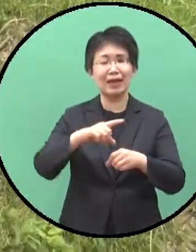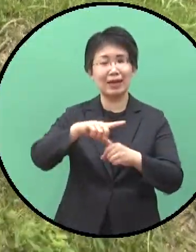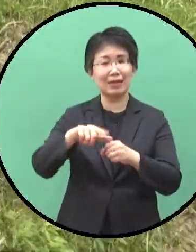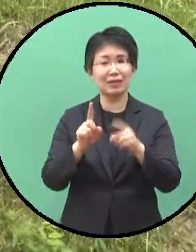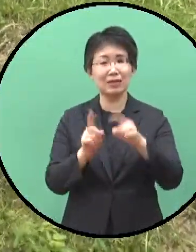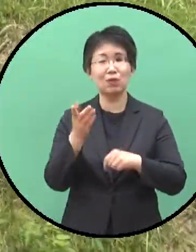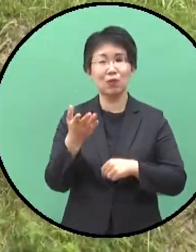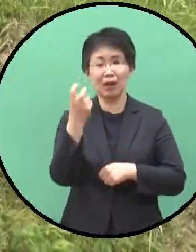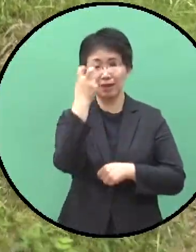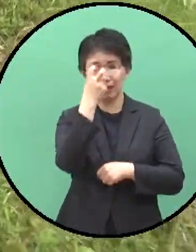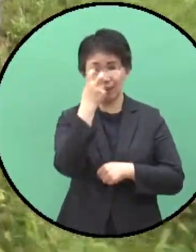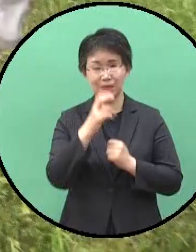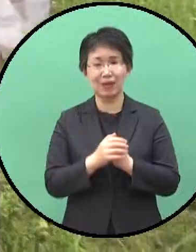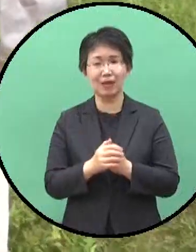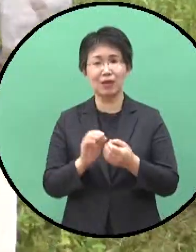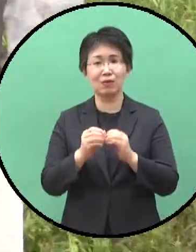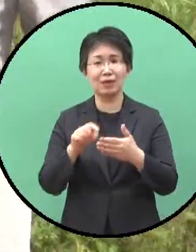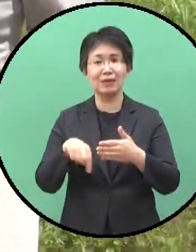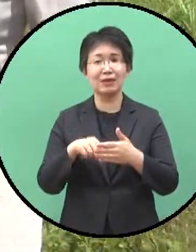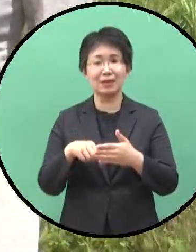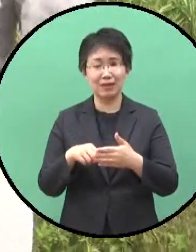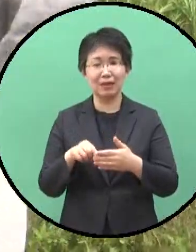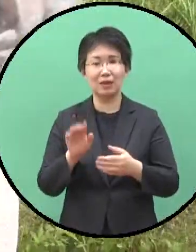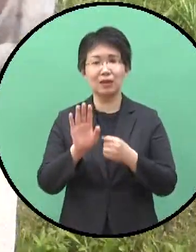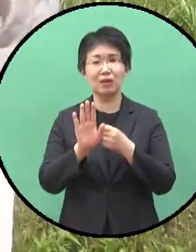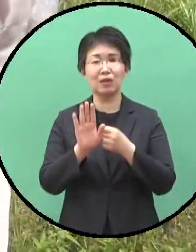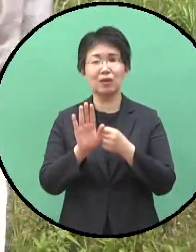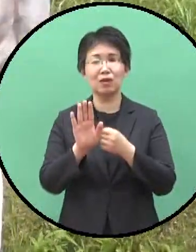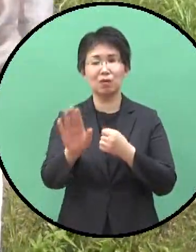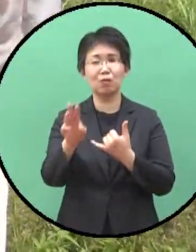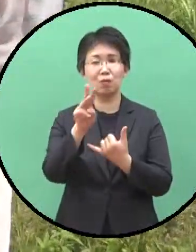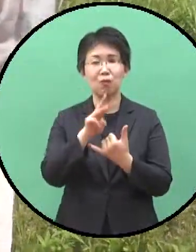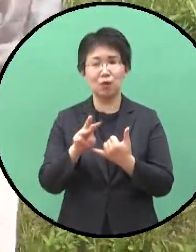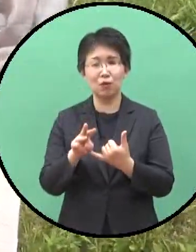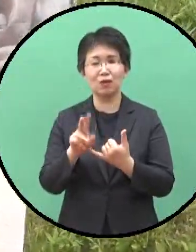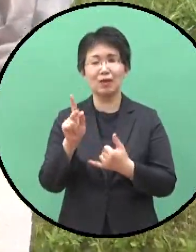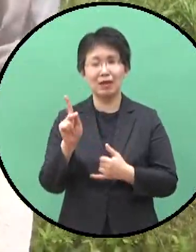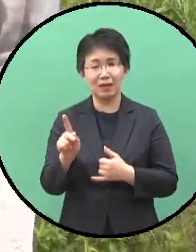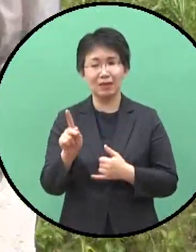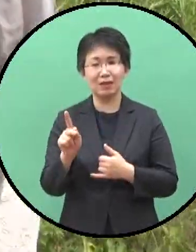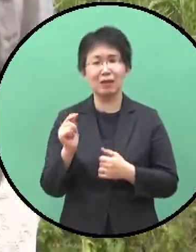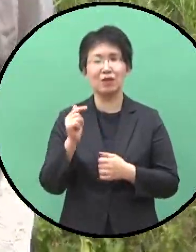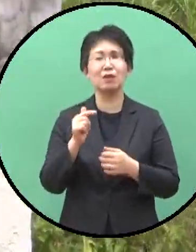ていきます。詳しいことは防災砂防課の奥田さんに伺っていきます